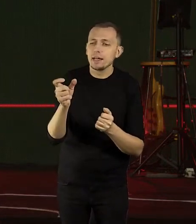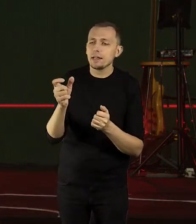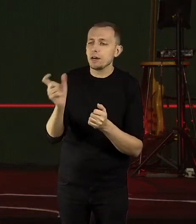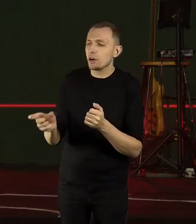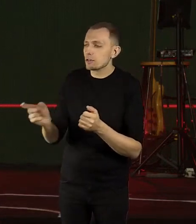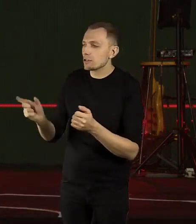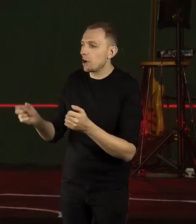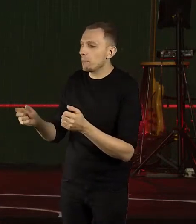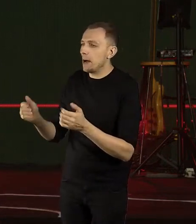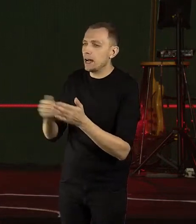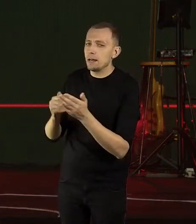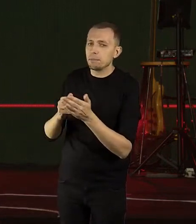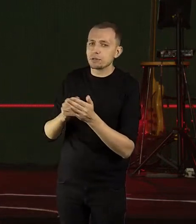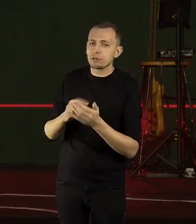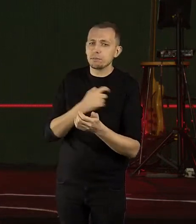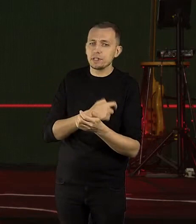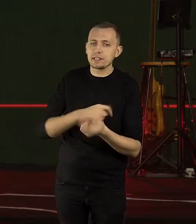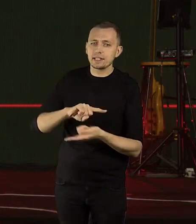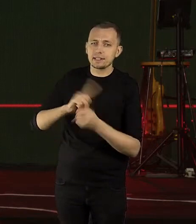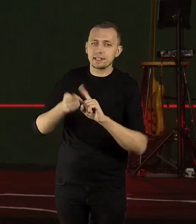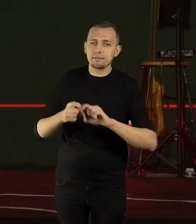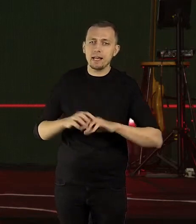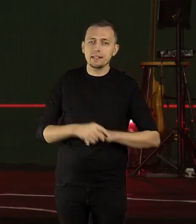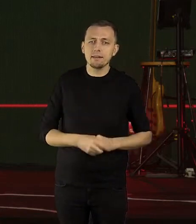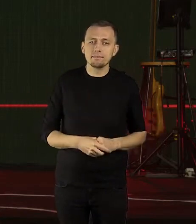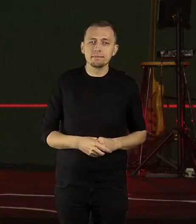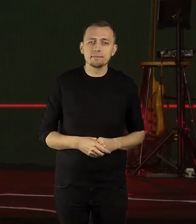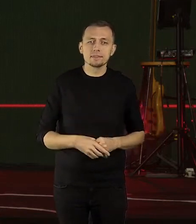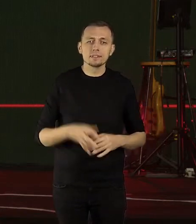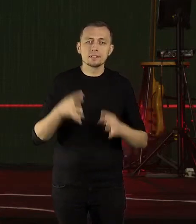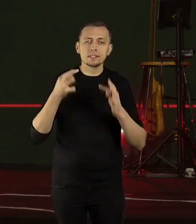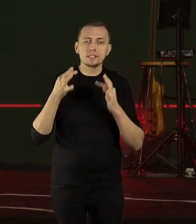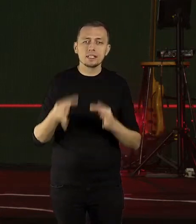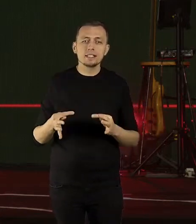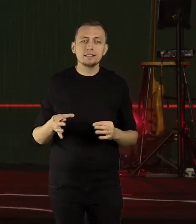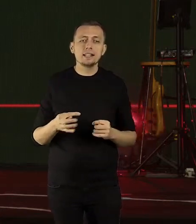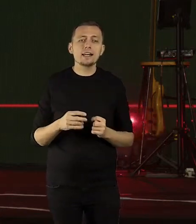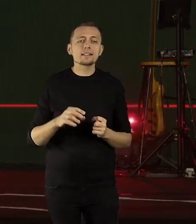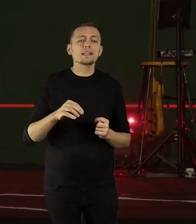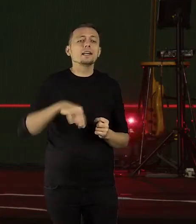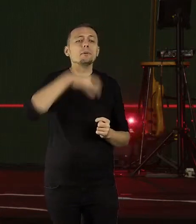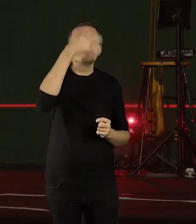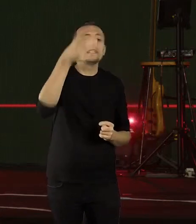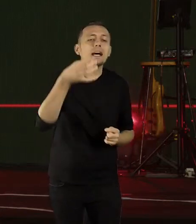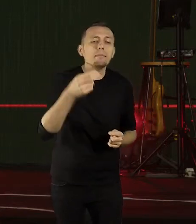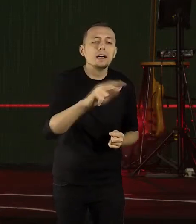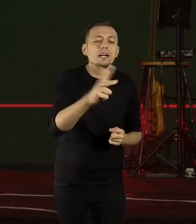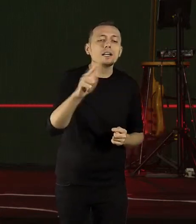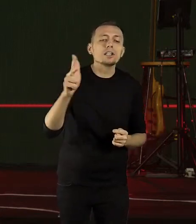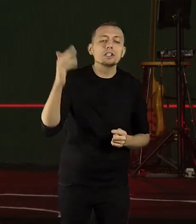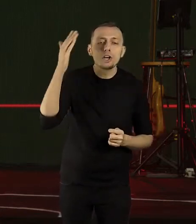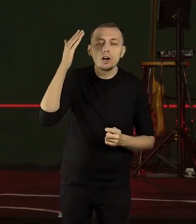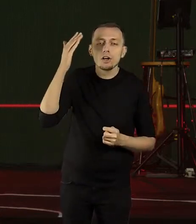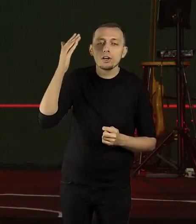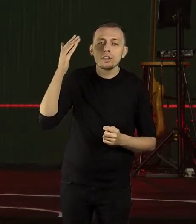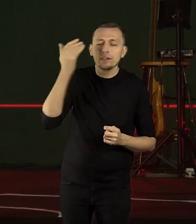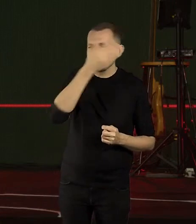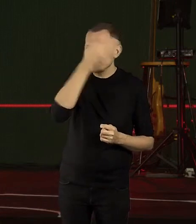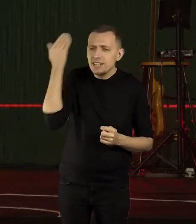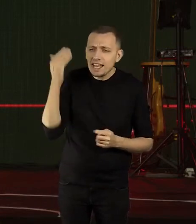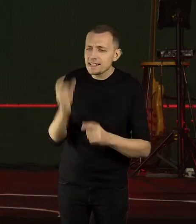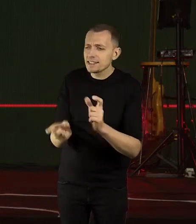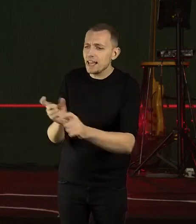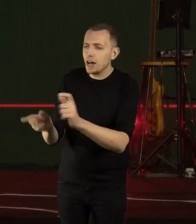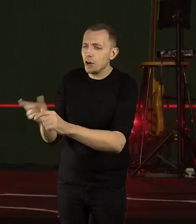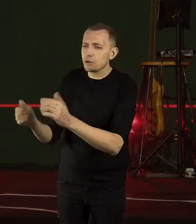Nie wszyscy podnieśli ręce, to teraz poproszę, niech podniosą ręce ci, którzy w ogóle nie znają takiej osoby, która potrzebuje przemiany. Nie ma czegoś